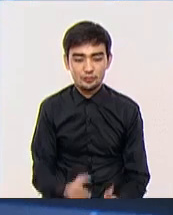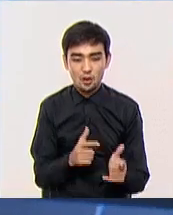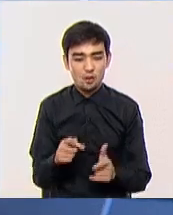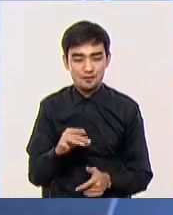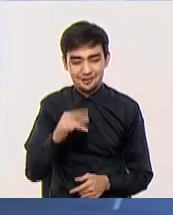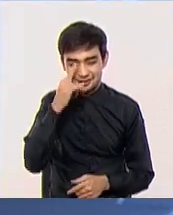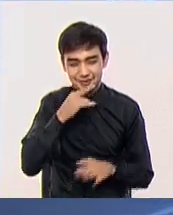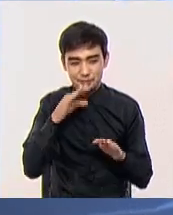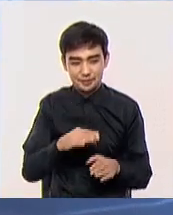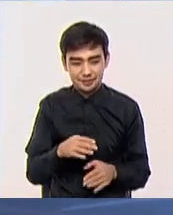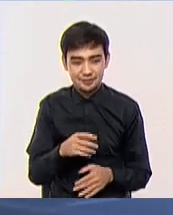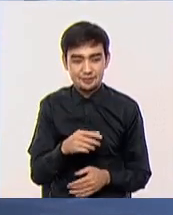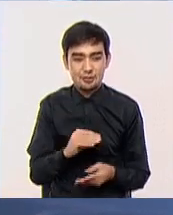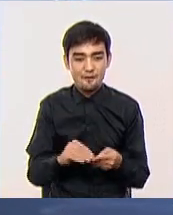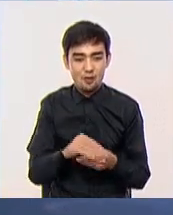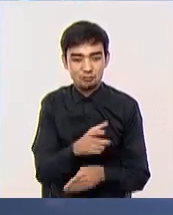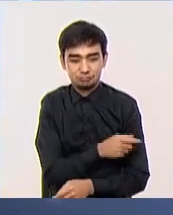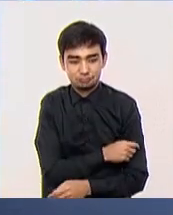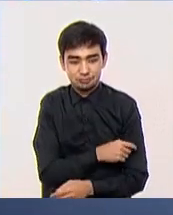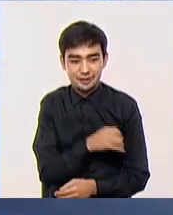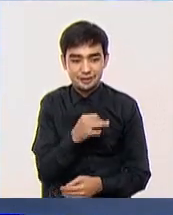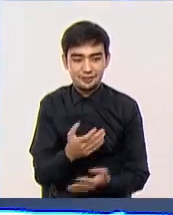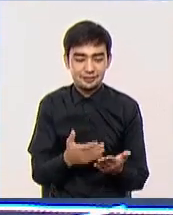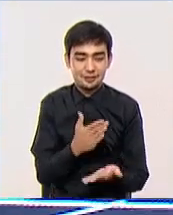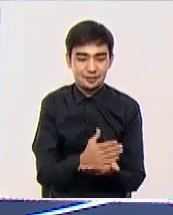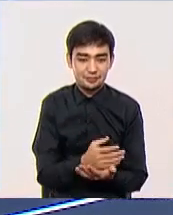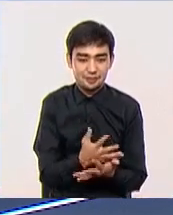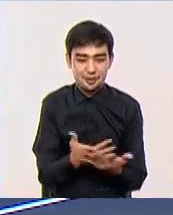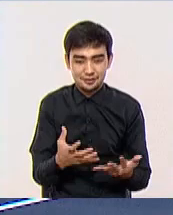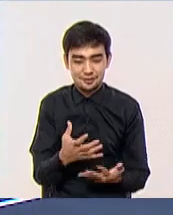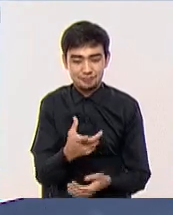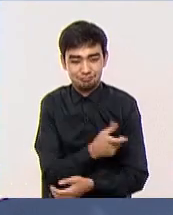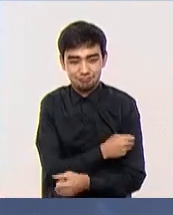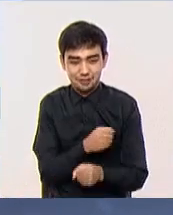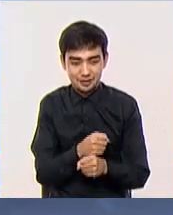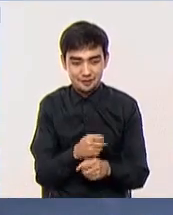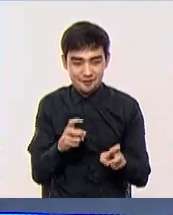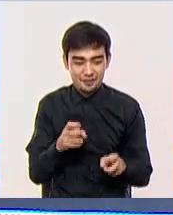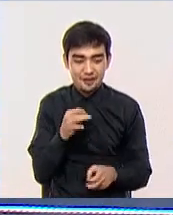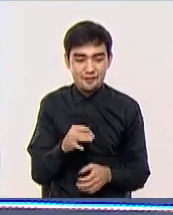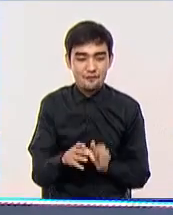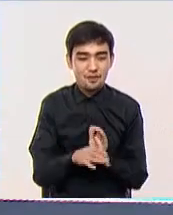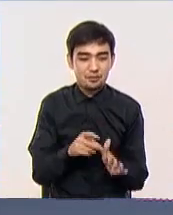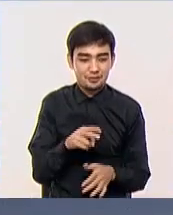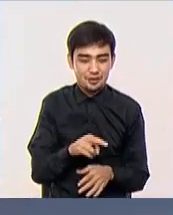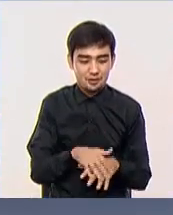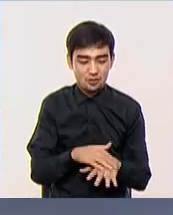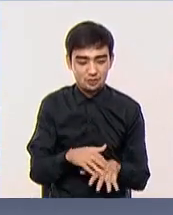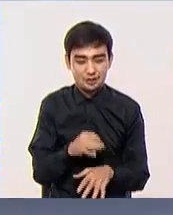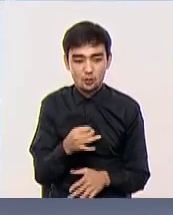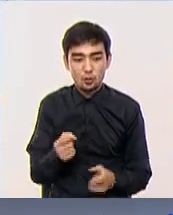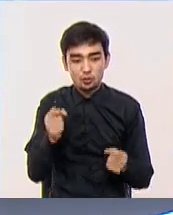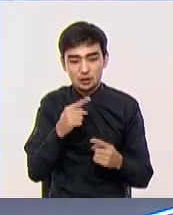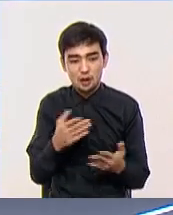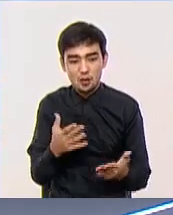Готовы ли в Казахстане к ревакцинации, если наличие разные препараты, чтобы у граждан был выбор? Наши корреспонденты